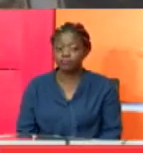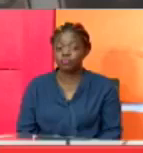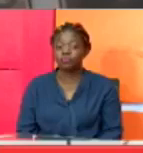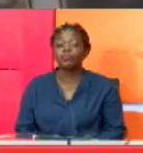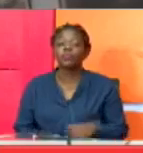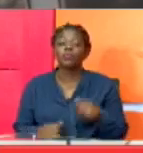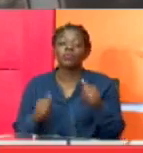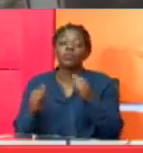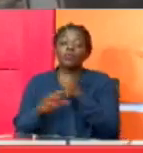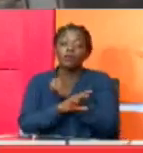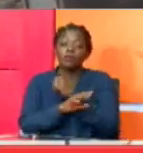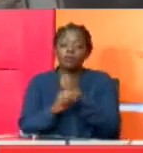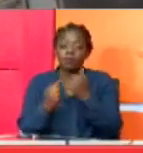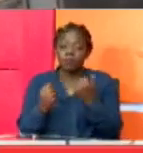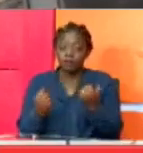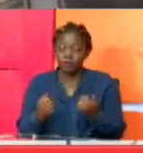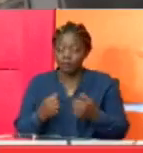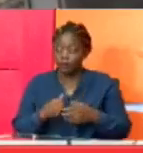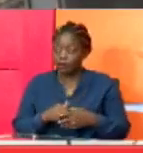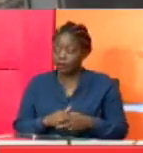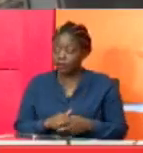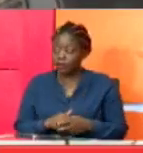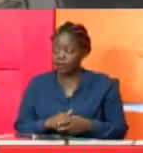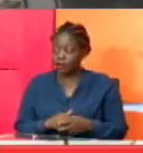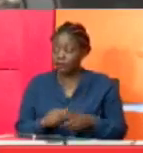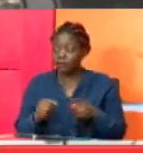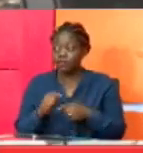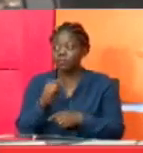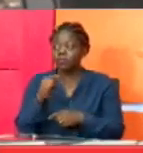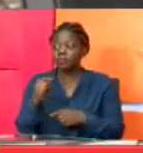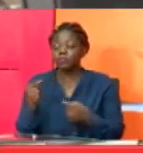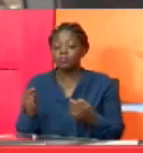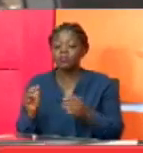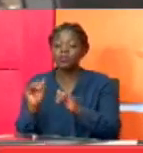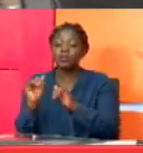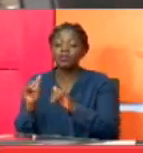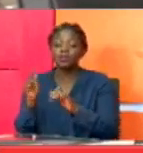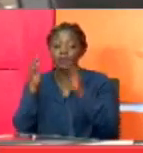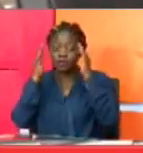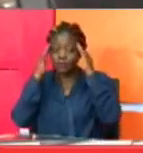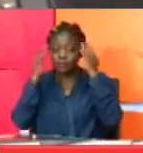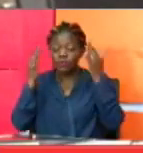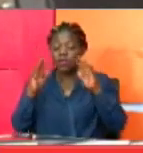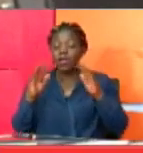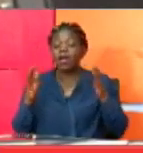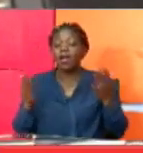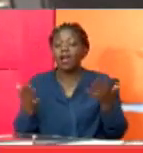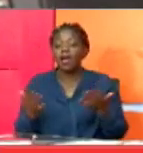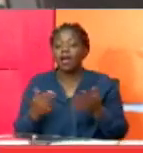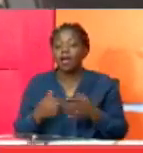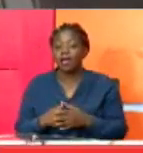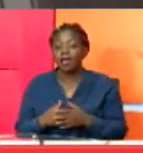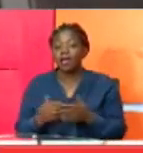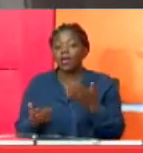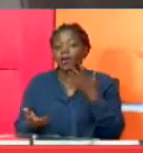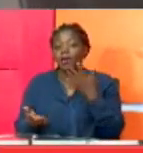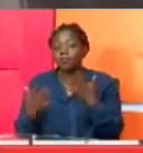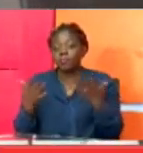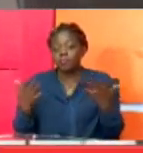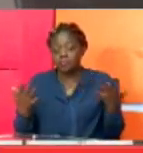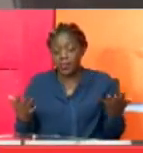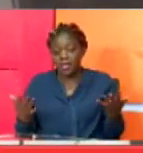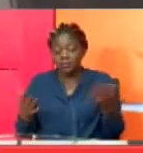n'ono gw'oziika azirese ali naawe ogenda azireka ate tomanyi budde ki bw'oba ozireka obaoliawo n'oba